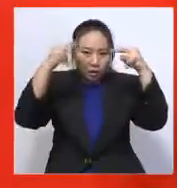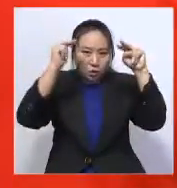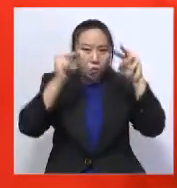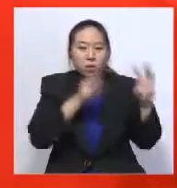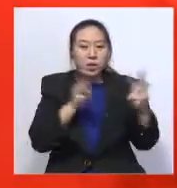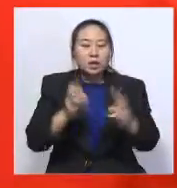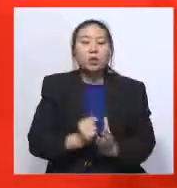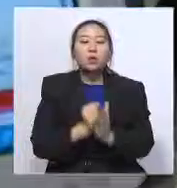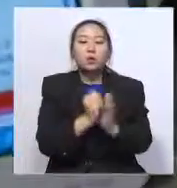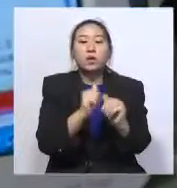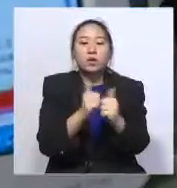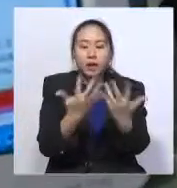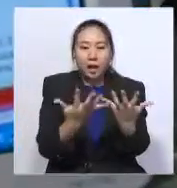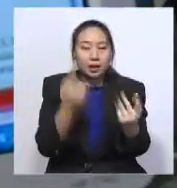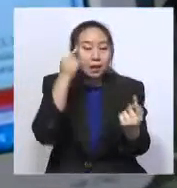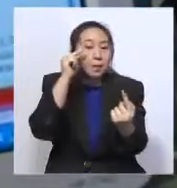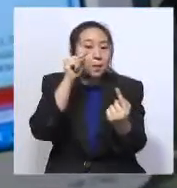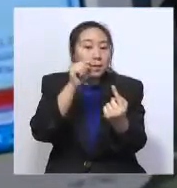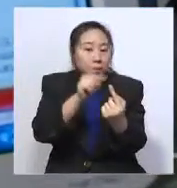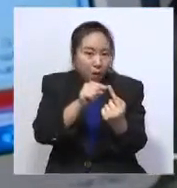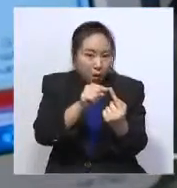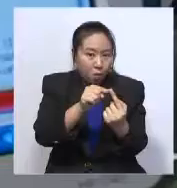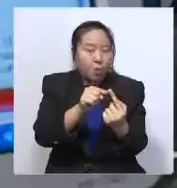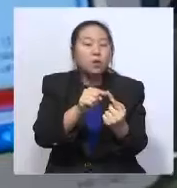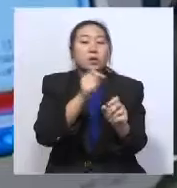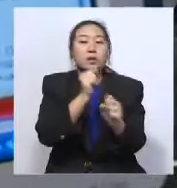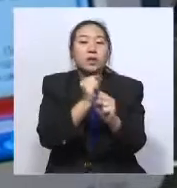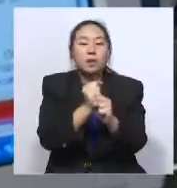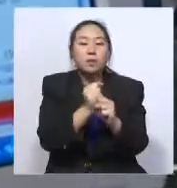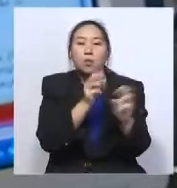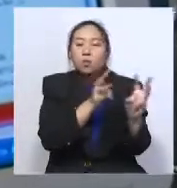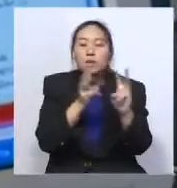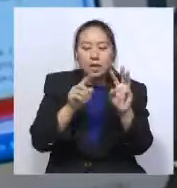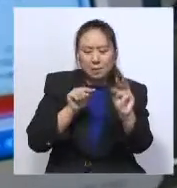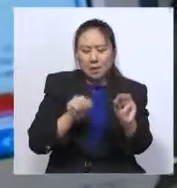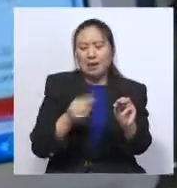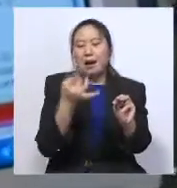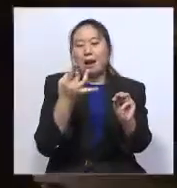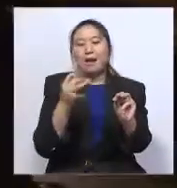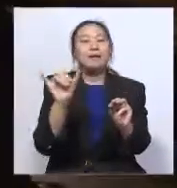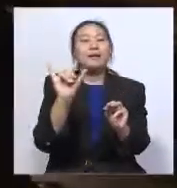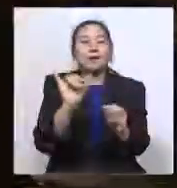ช่วยเหลืออย่างไรก็ยังไม่ได้ตั้งเป้านะคะว่าจะต้องเป็นการใช้มาตราอะไรเป็นพิเศษหรือเปล่า ค่ะ